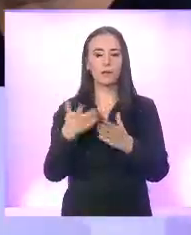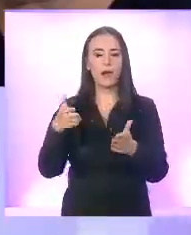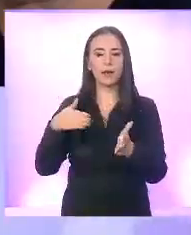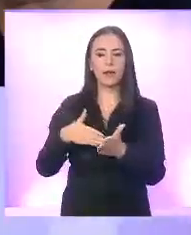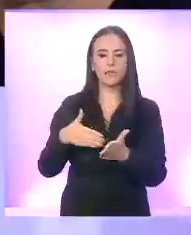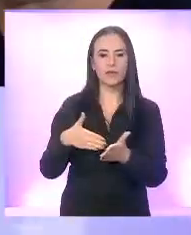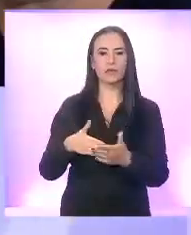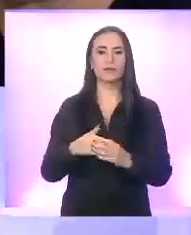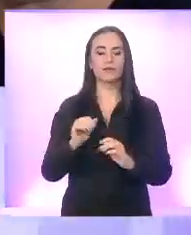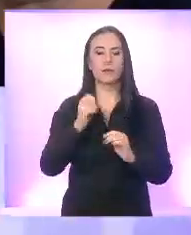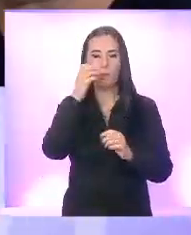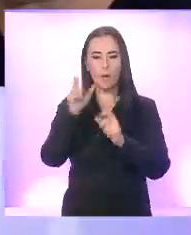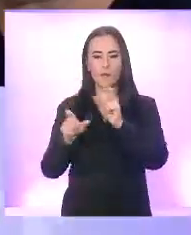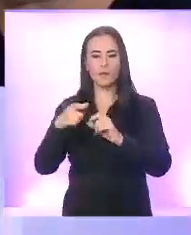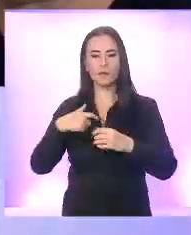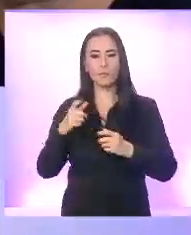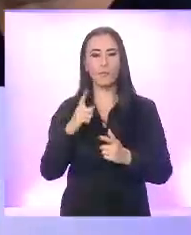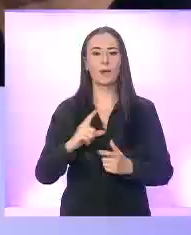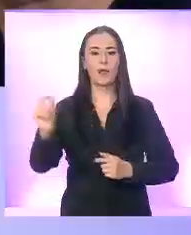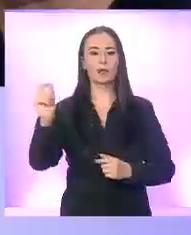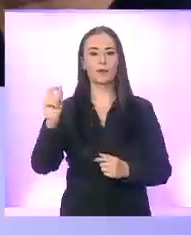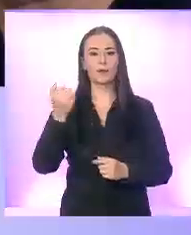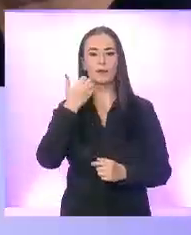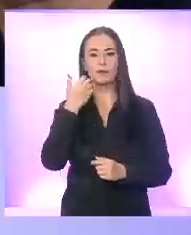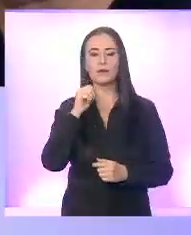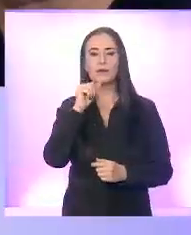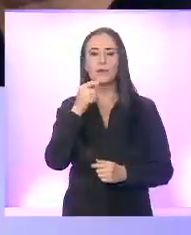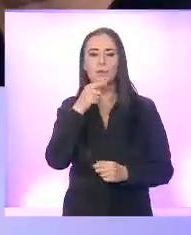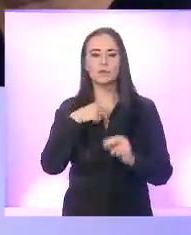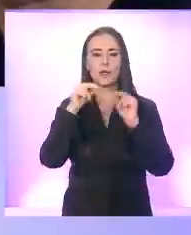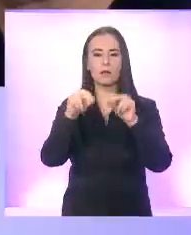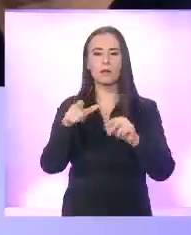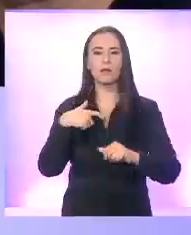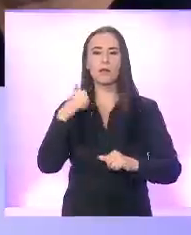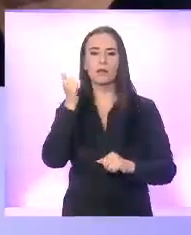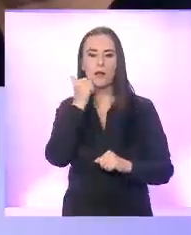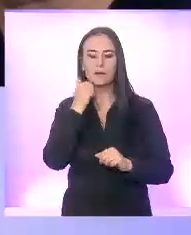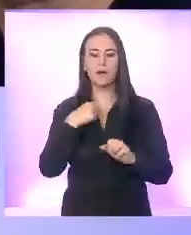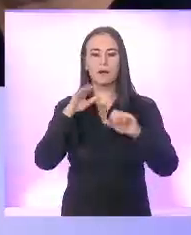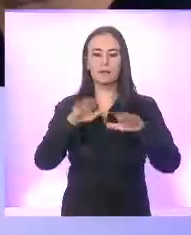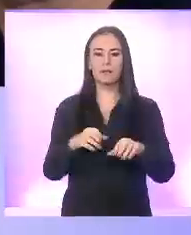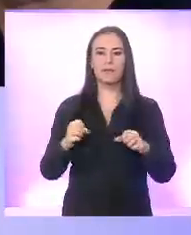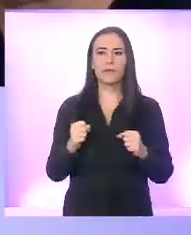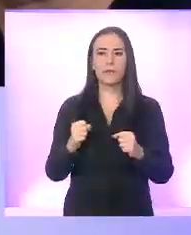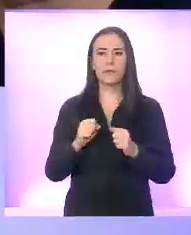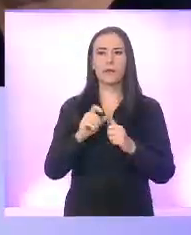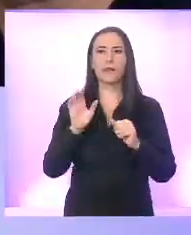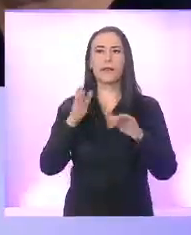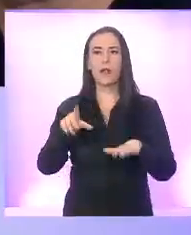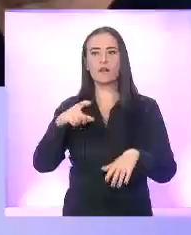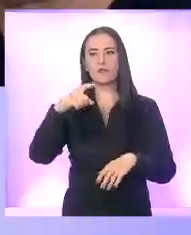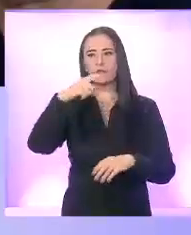interbelică. Oamenii știu când pleacă, nu știu când ajung, iarna stau în frig în câmp, vara stau